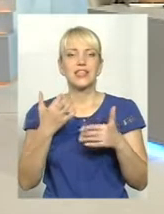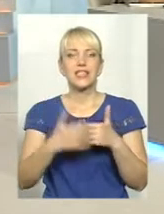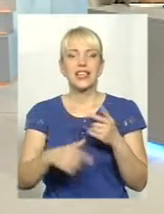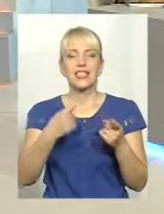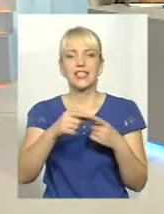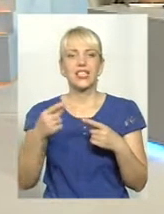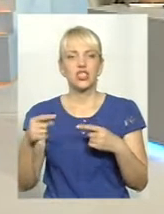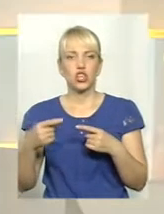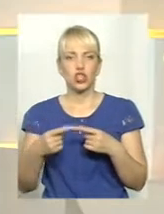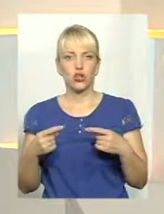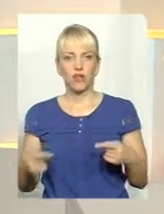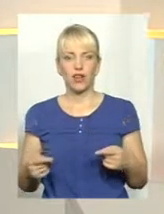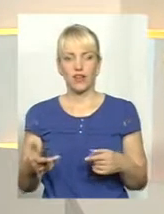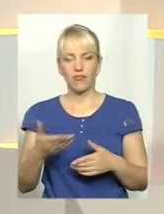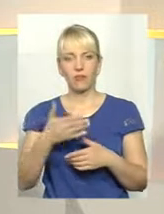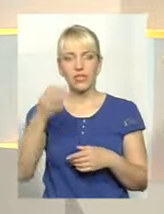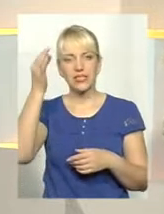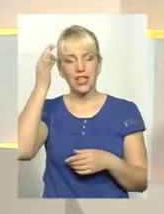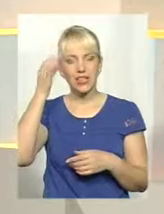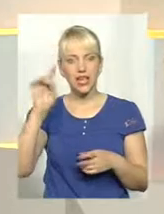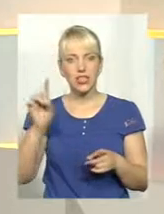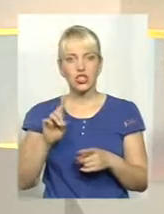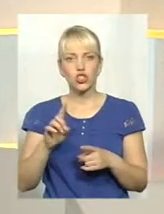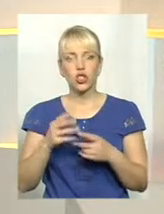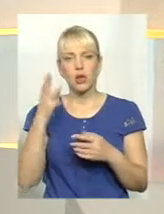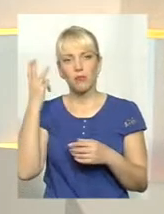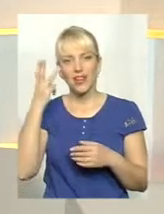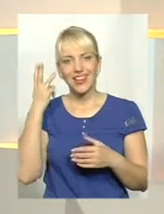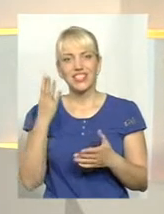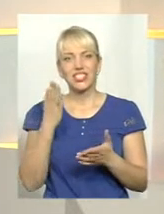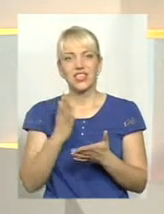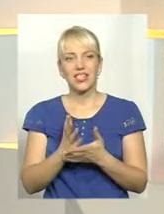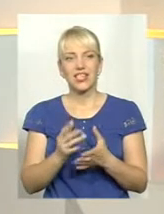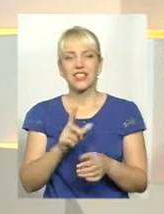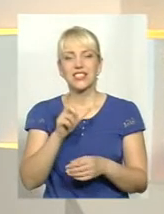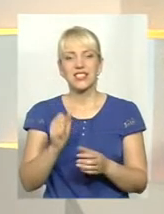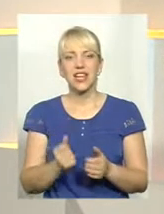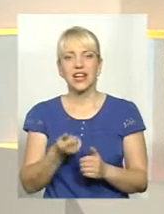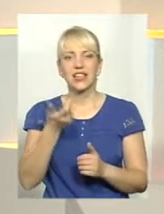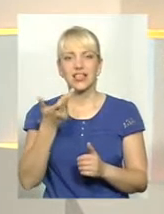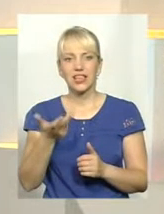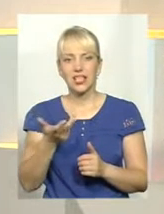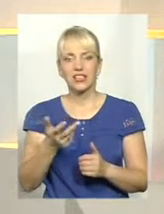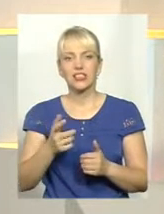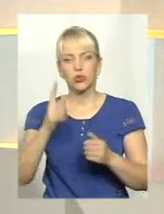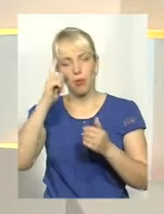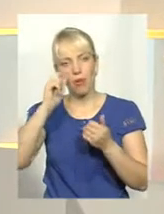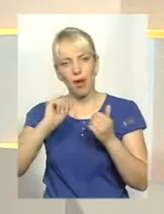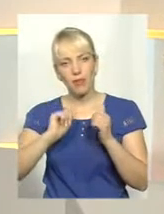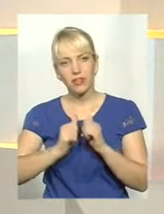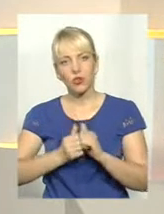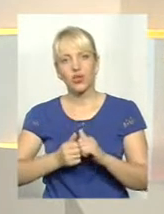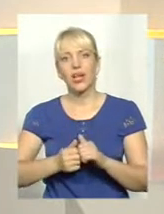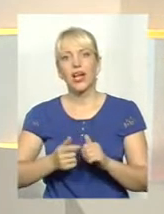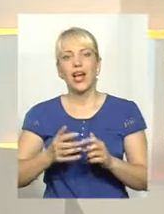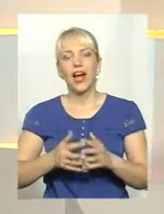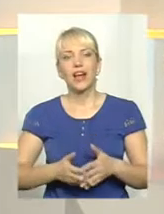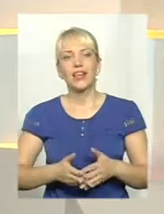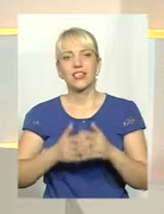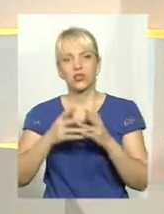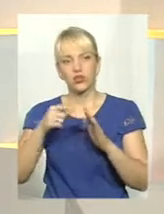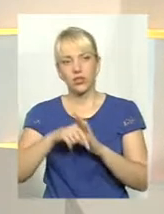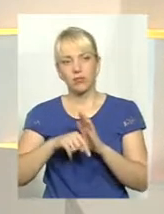це Хмельницька область, значить, це знак там якості, наприклад, чи тобто це виділить саме цей товар з-поміж